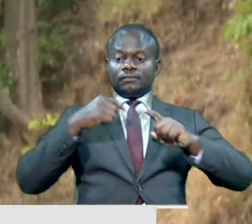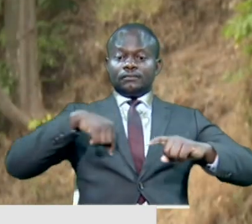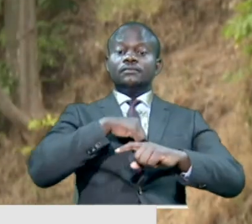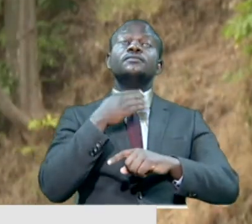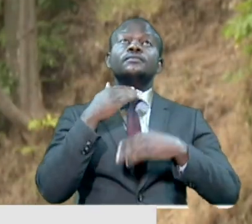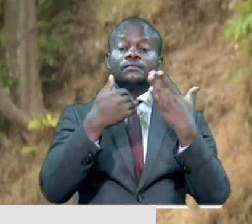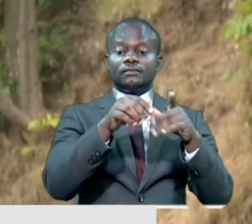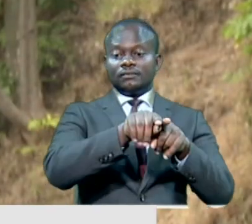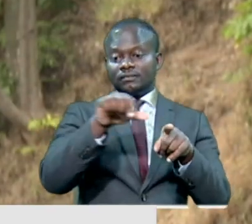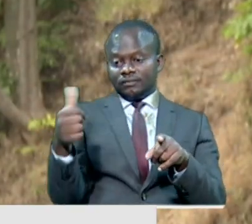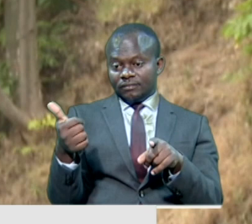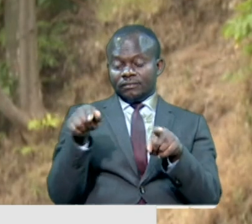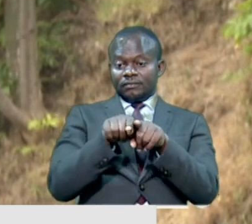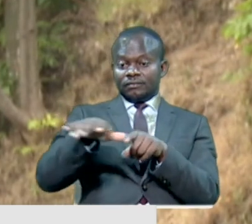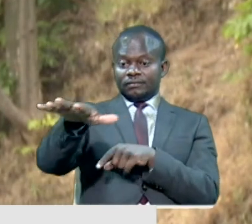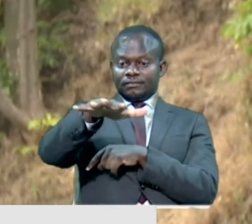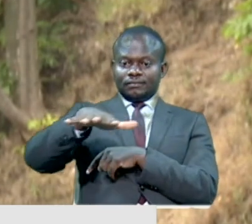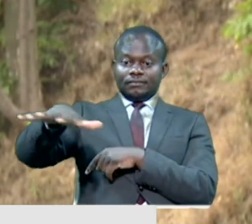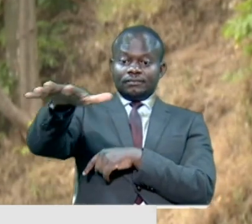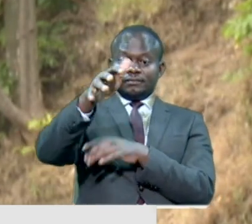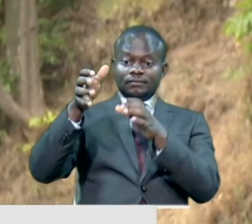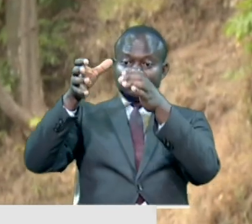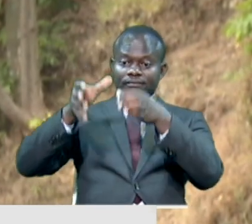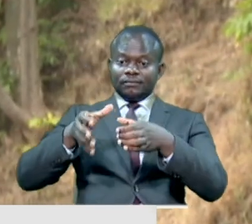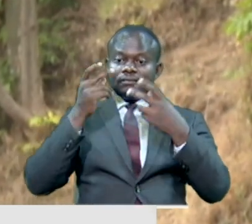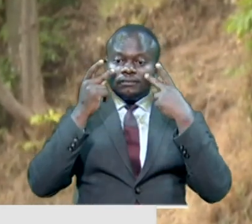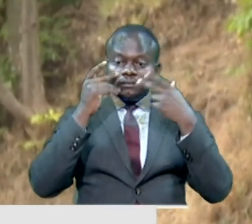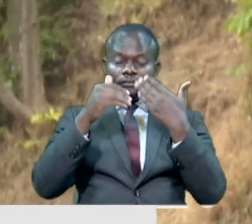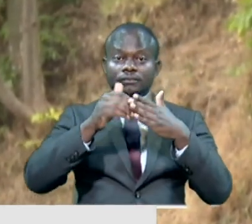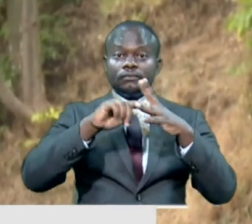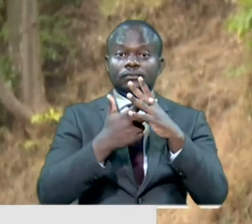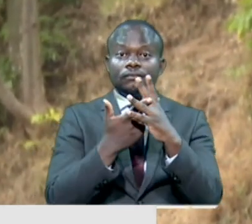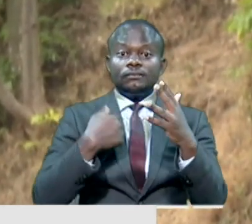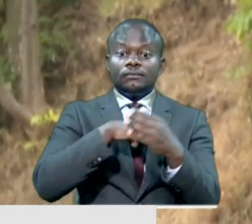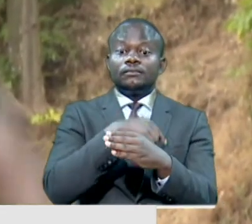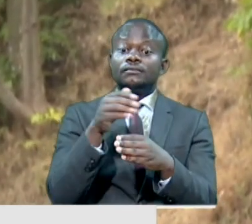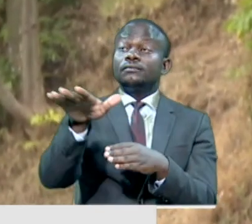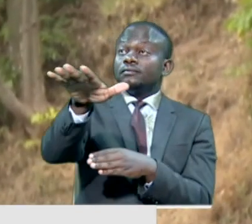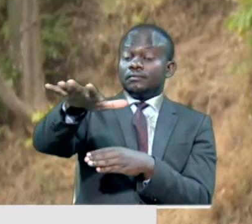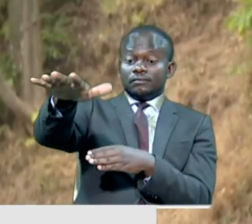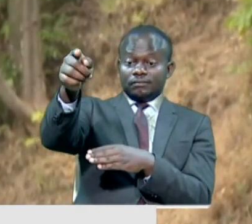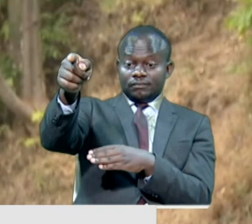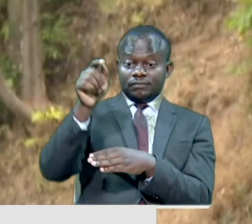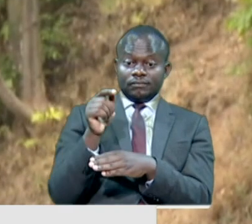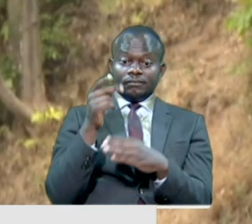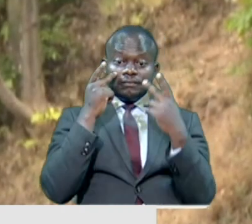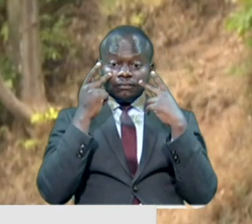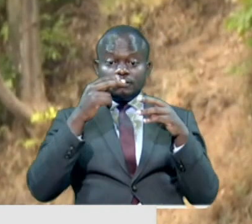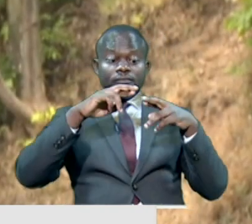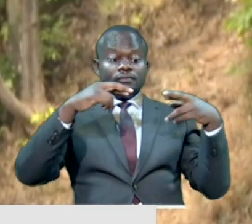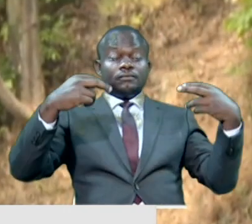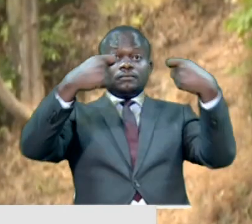guko hano ngahano hakujye muri kimamura mune yaranamapoto bari yabo batangiye gucanga ya mapoto umuntu hakurije hano imbere bo urubura muriro